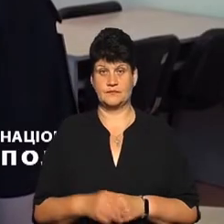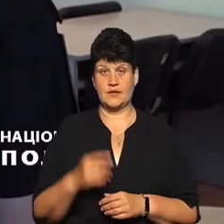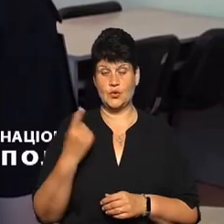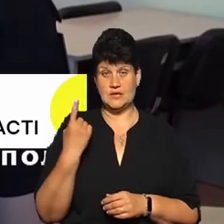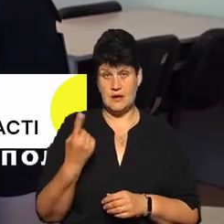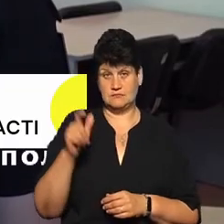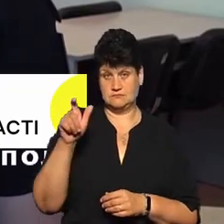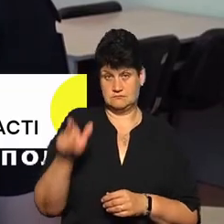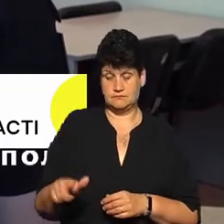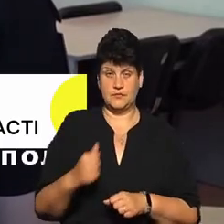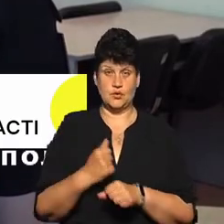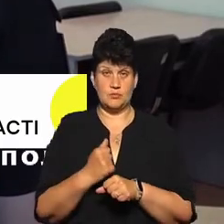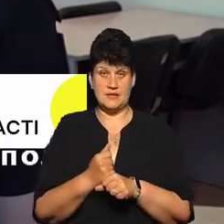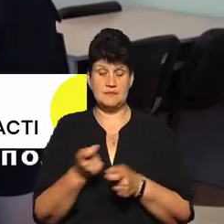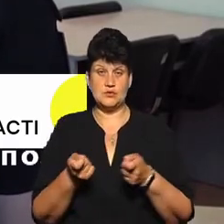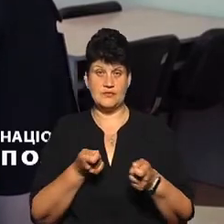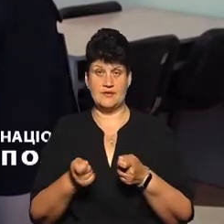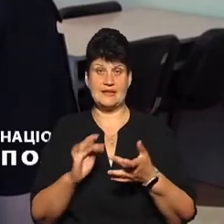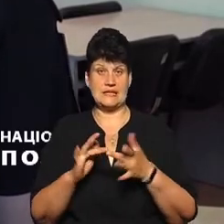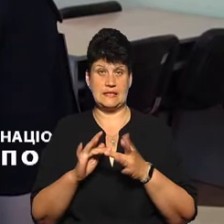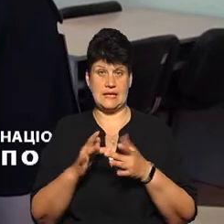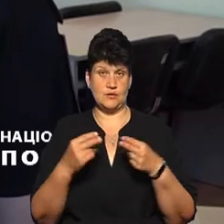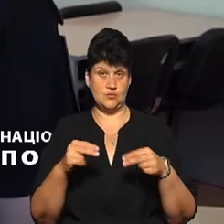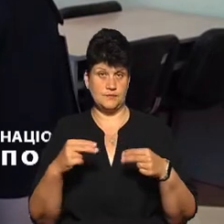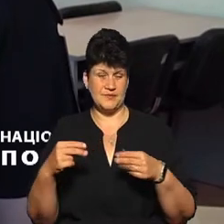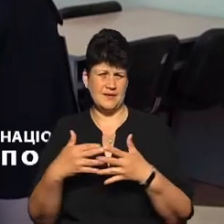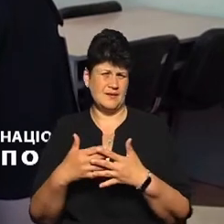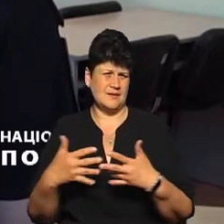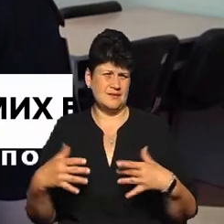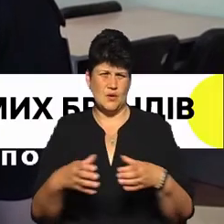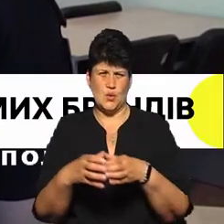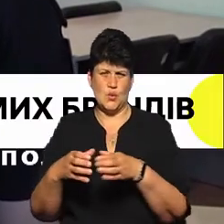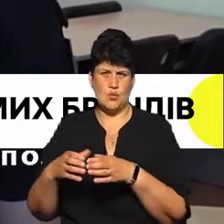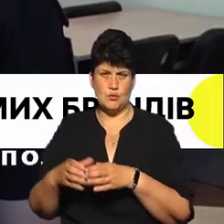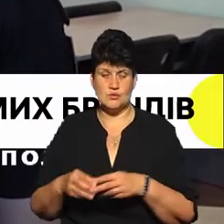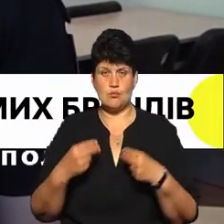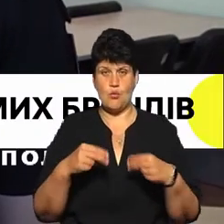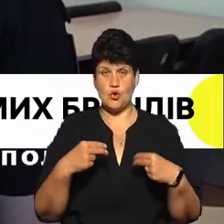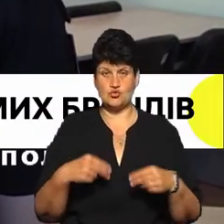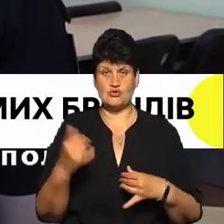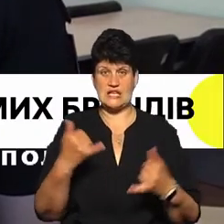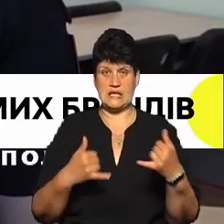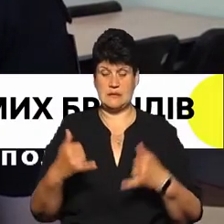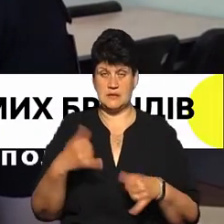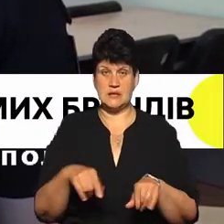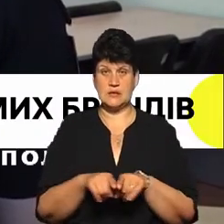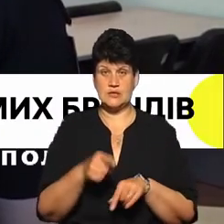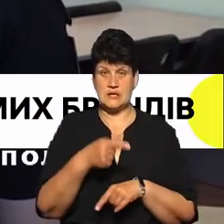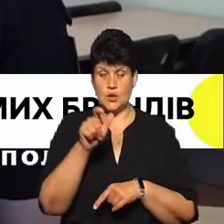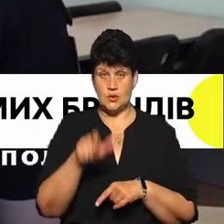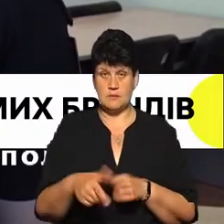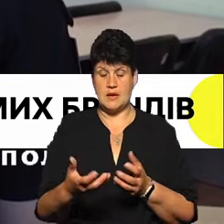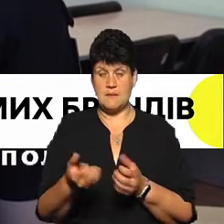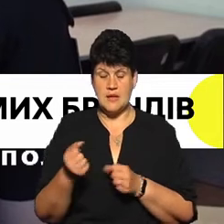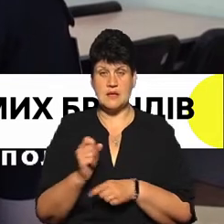залучених осіб здійснювала адміністрування інтернет-ресурсу та різних тематичних груп в месенджерах з продажу побутової хімії. Також дана особа приймала замовлення